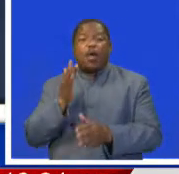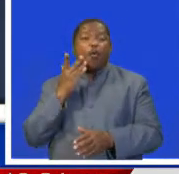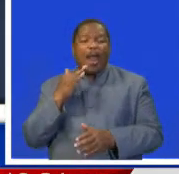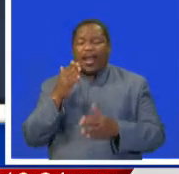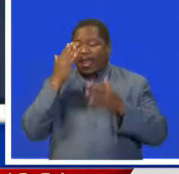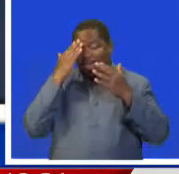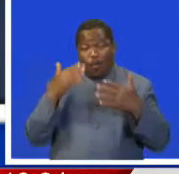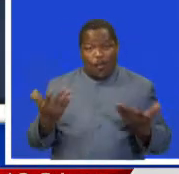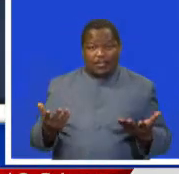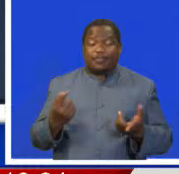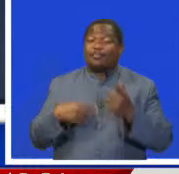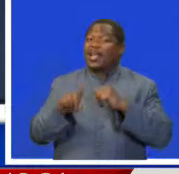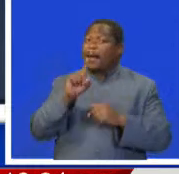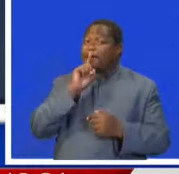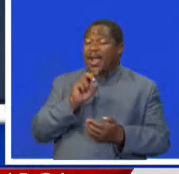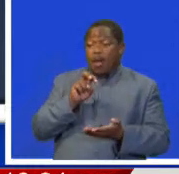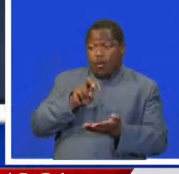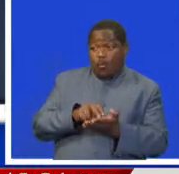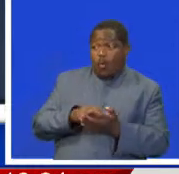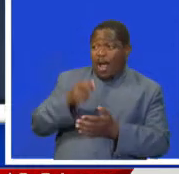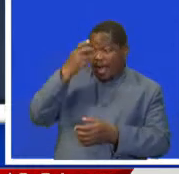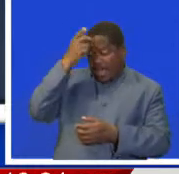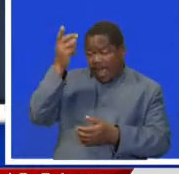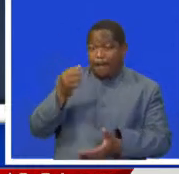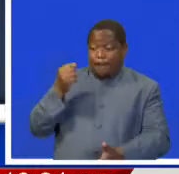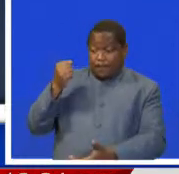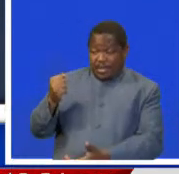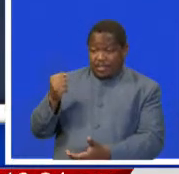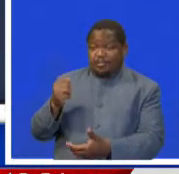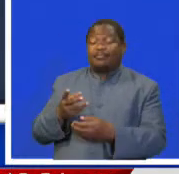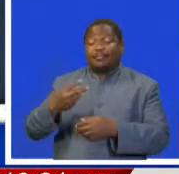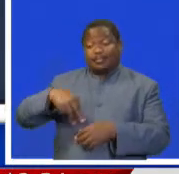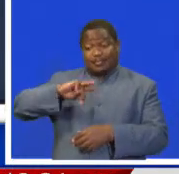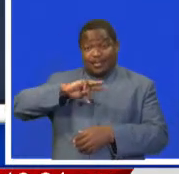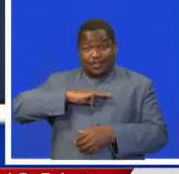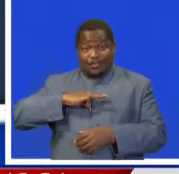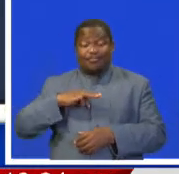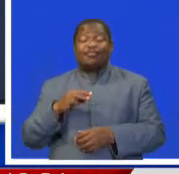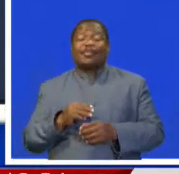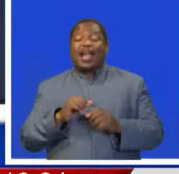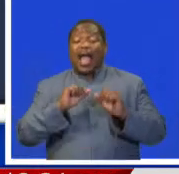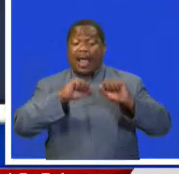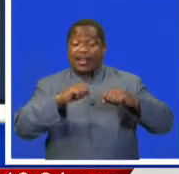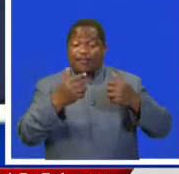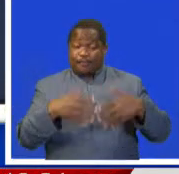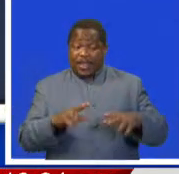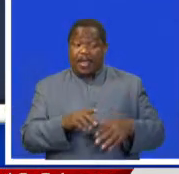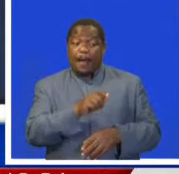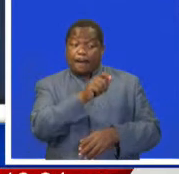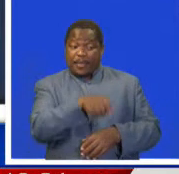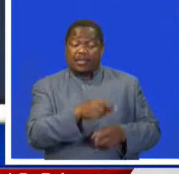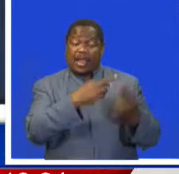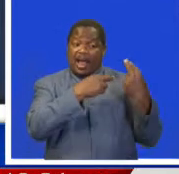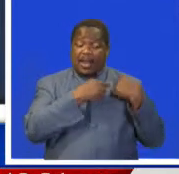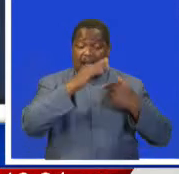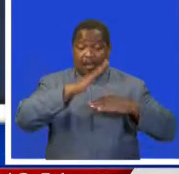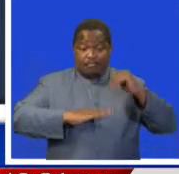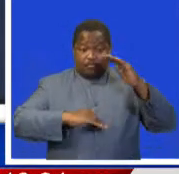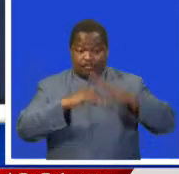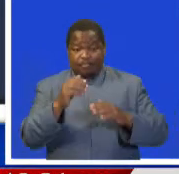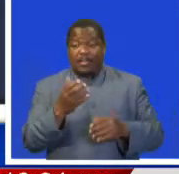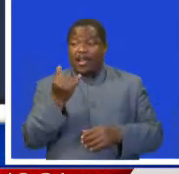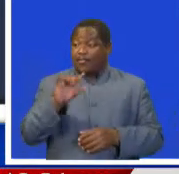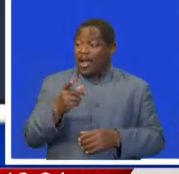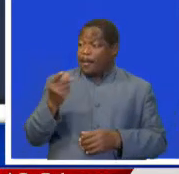nguhulumende sivumelana lesinaso negontraki yethu ngokuthi itawusebenza ngalesinako njengoba nje sinayo lengenile for this financial